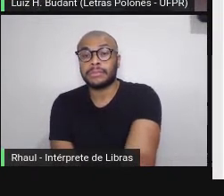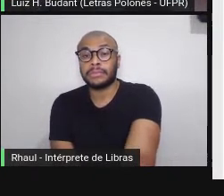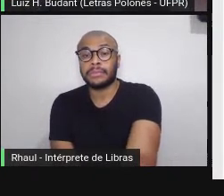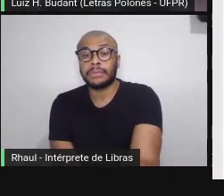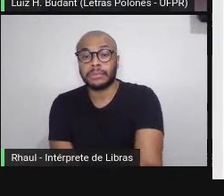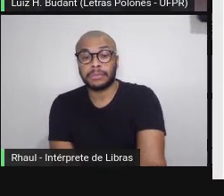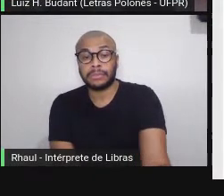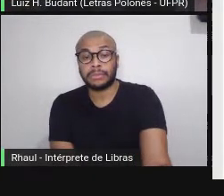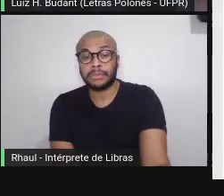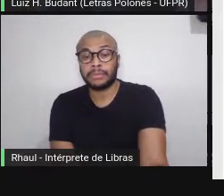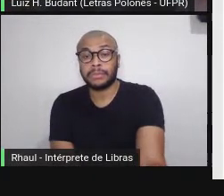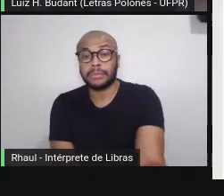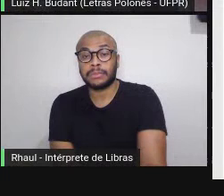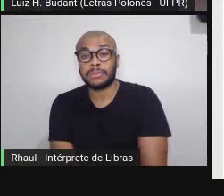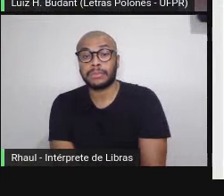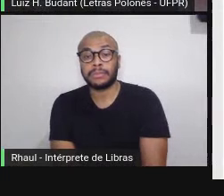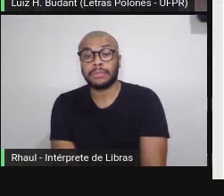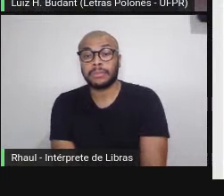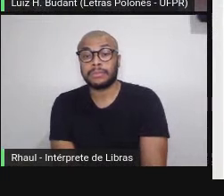Nieodmienianie nazwiska jest błędem.